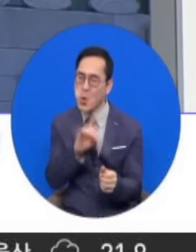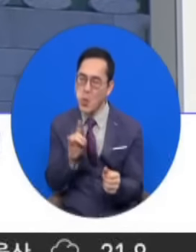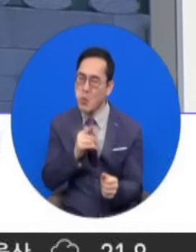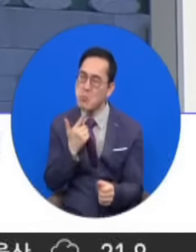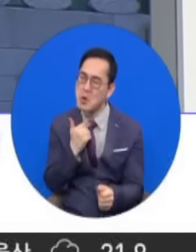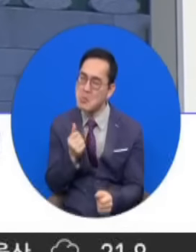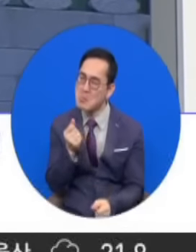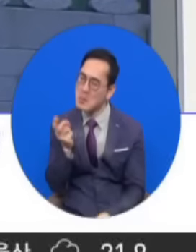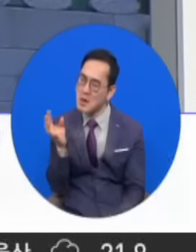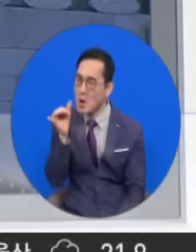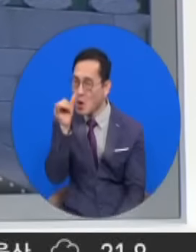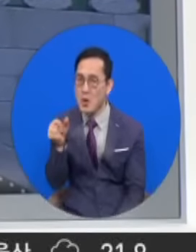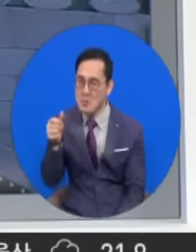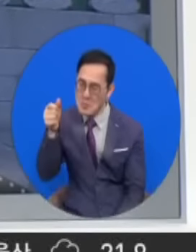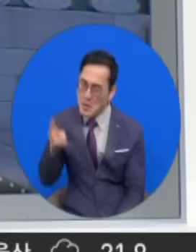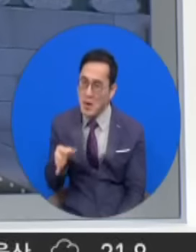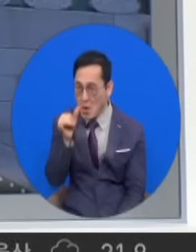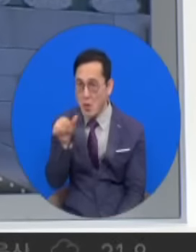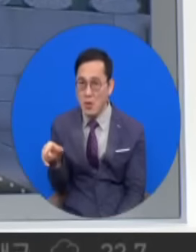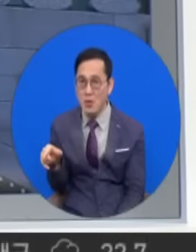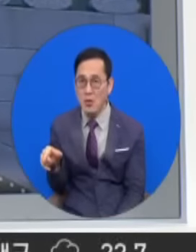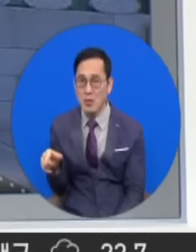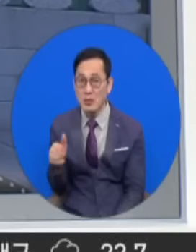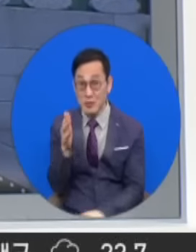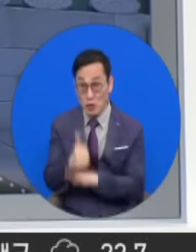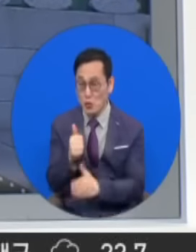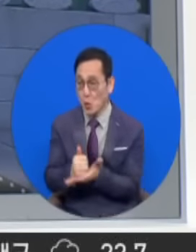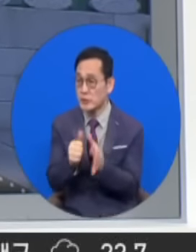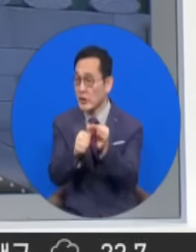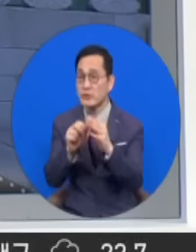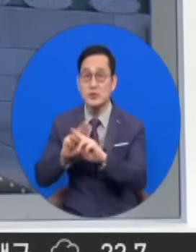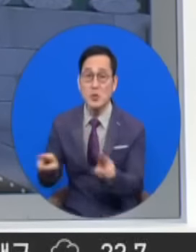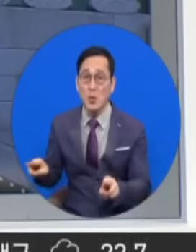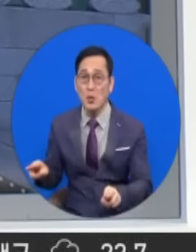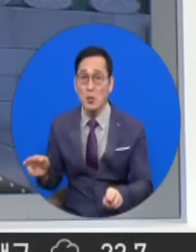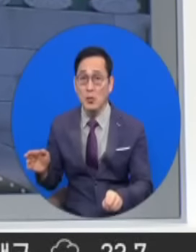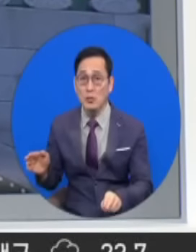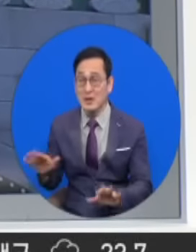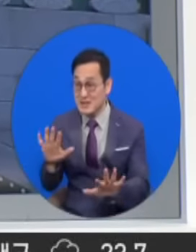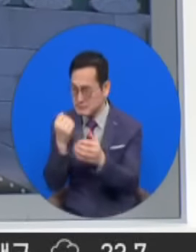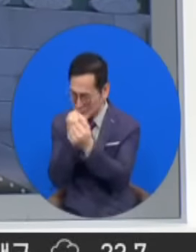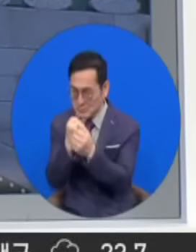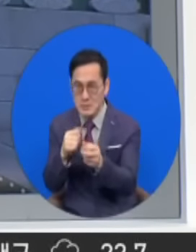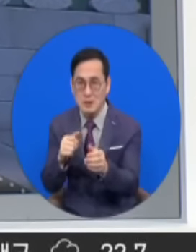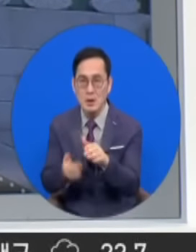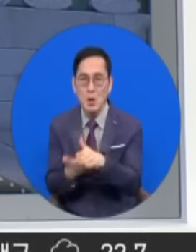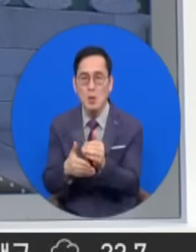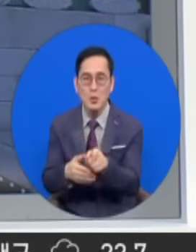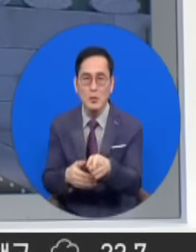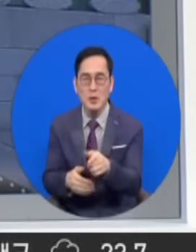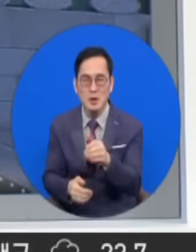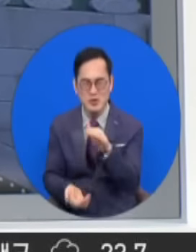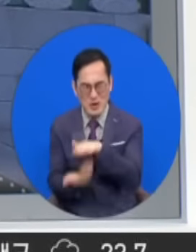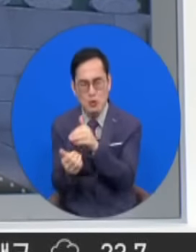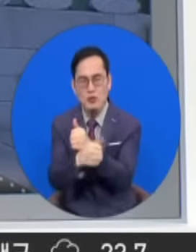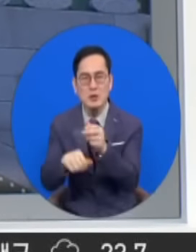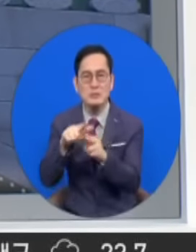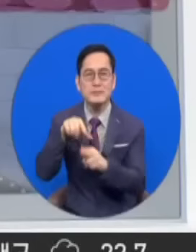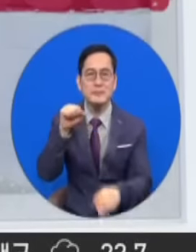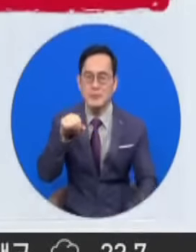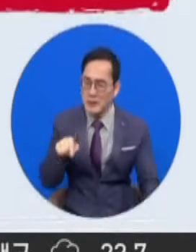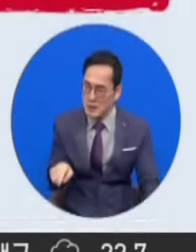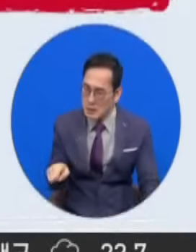취소했던 분 아닙니까? 그런데 또 최고위원회 나온다? 바람직합니까? 예, 그런 이제 무사를 밝혀 그런 의사를 좀 밝힌